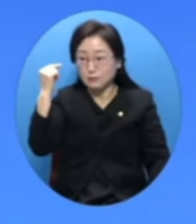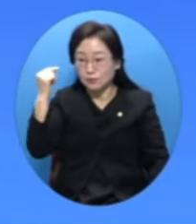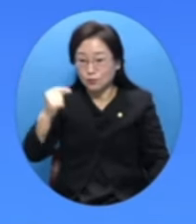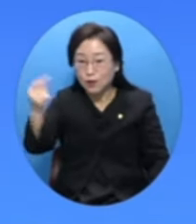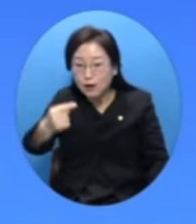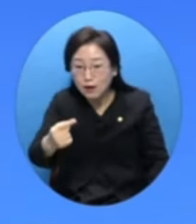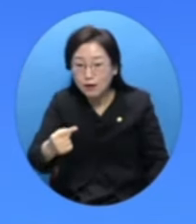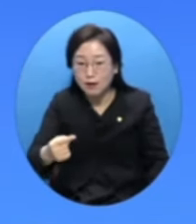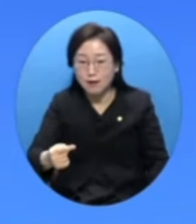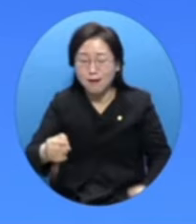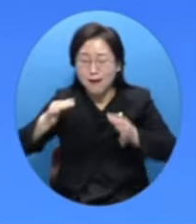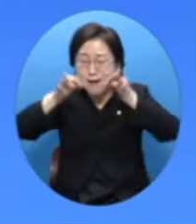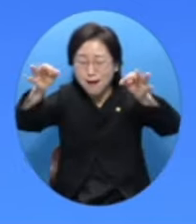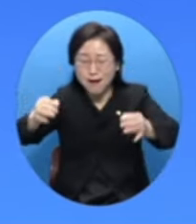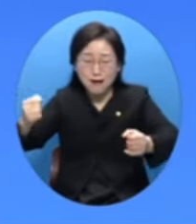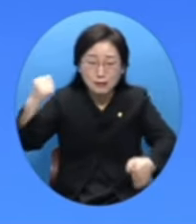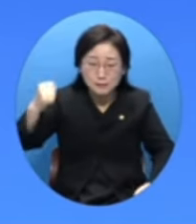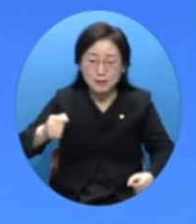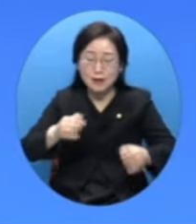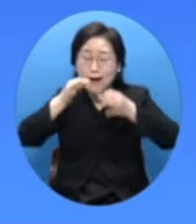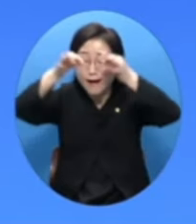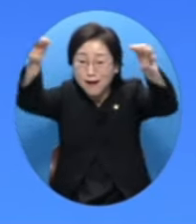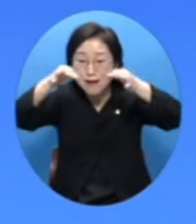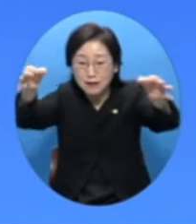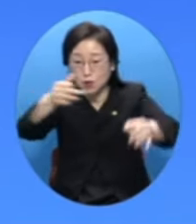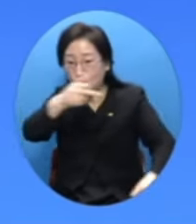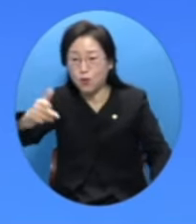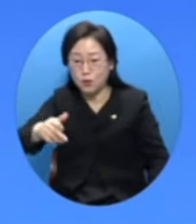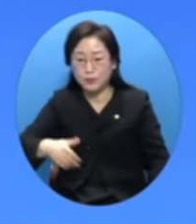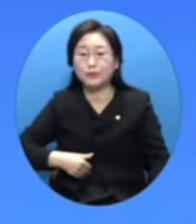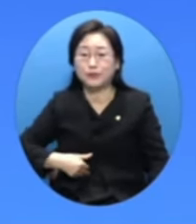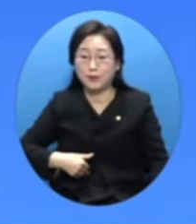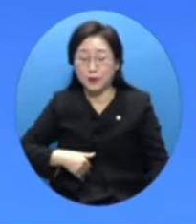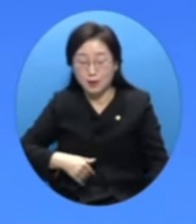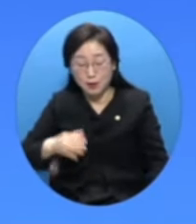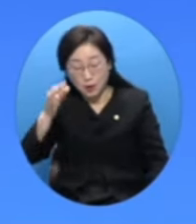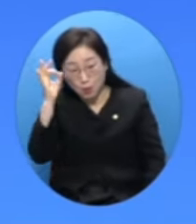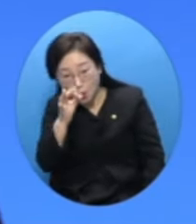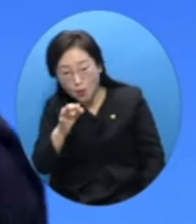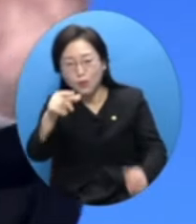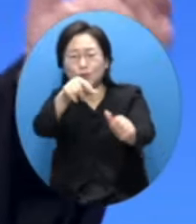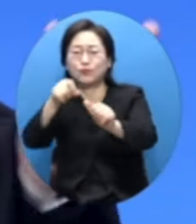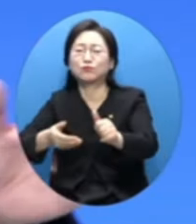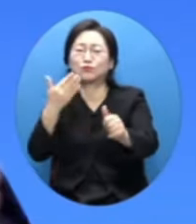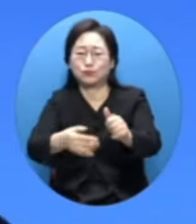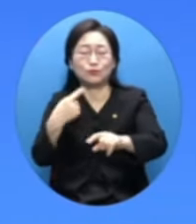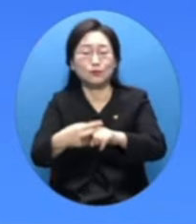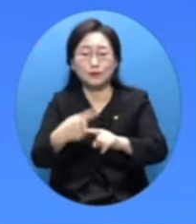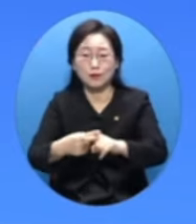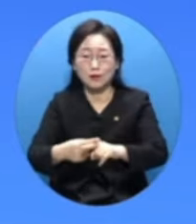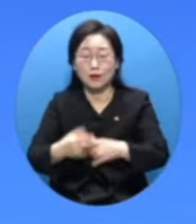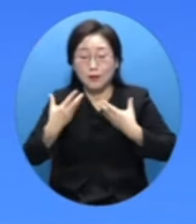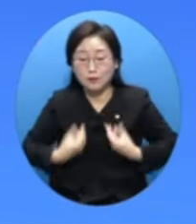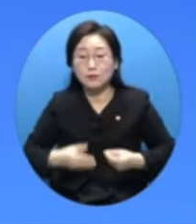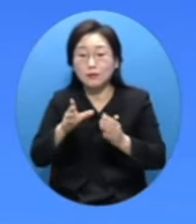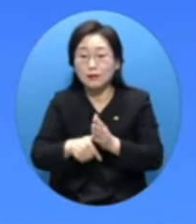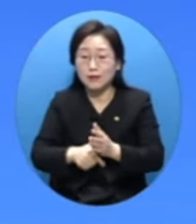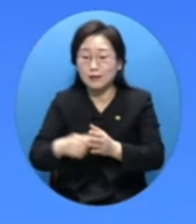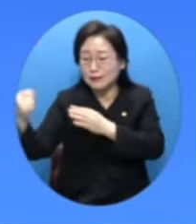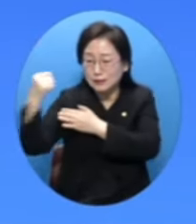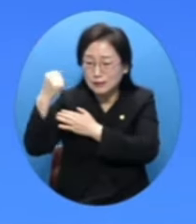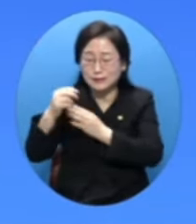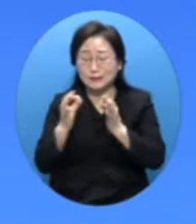몸을 입을 다 소리쳐야 그 사람들이 듣고 와서 그들을 물에 건져주는 것처럼 우리가 절망에 처했을 때 온 힘을